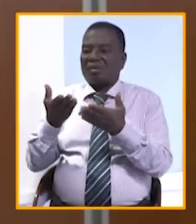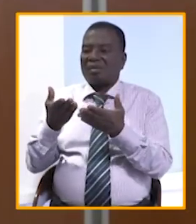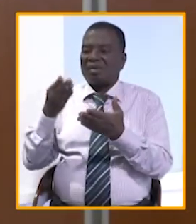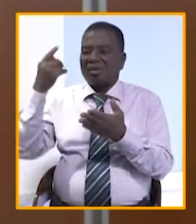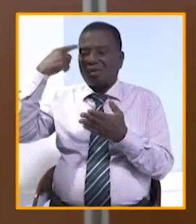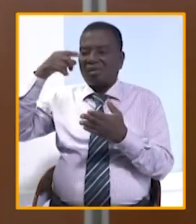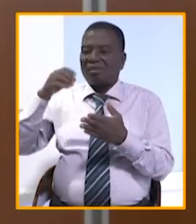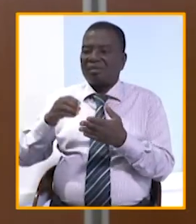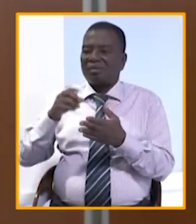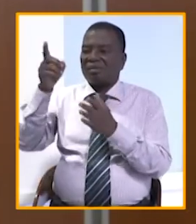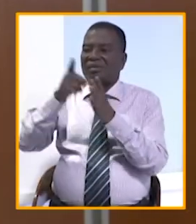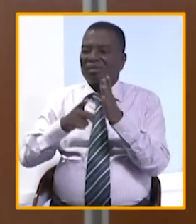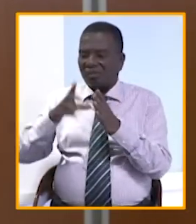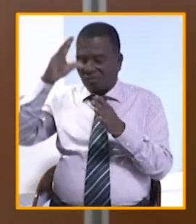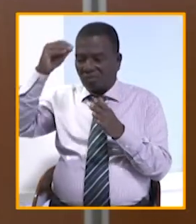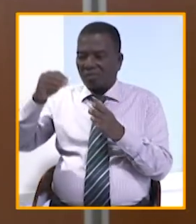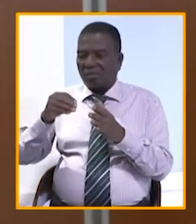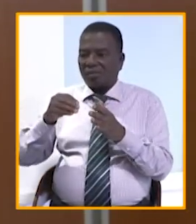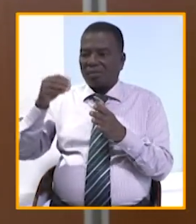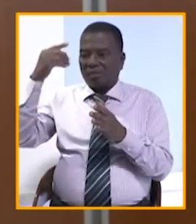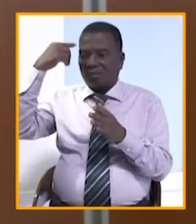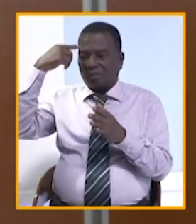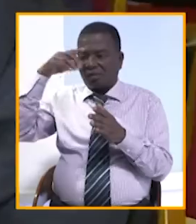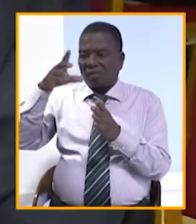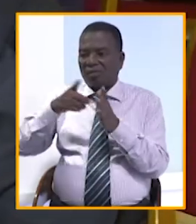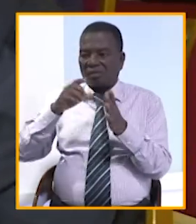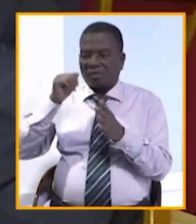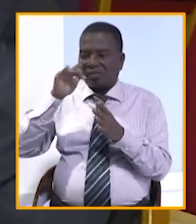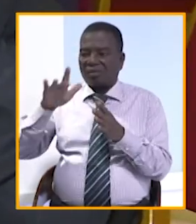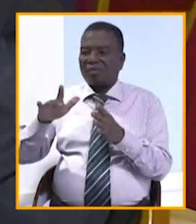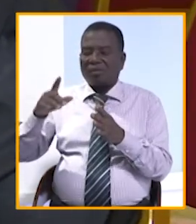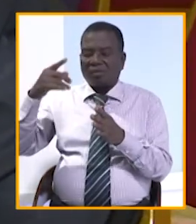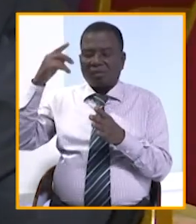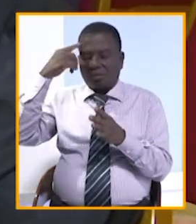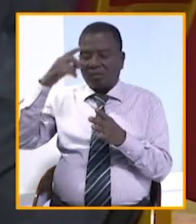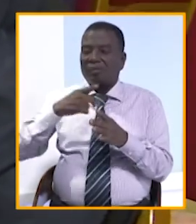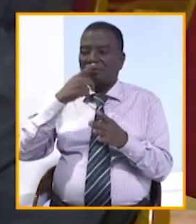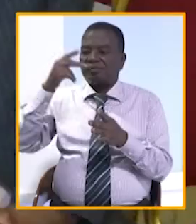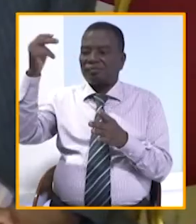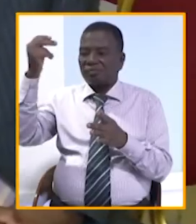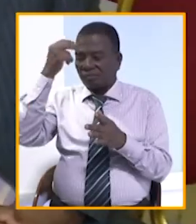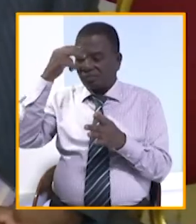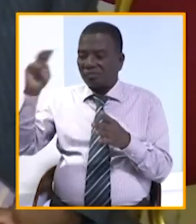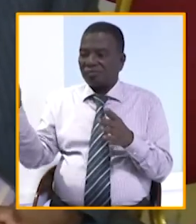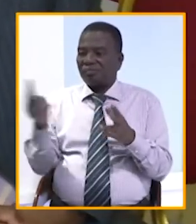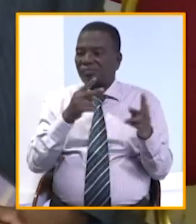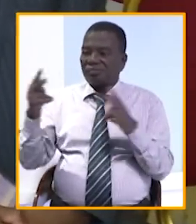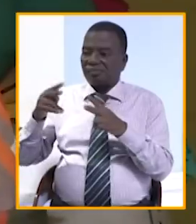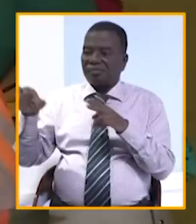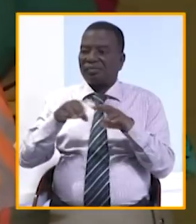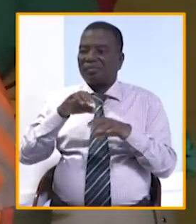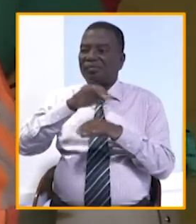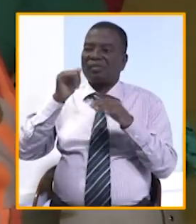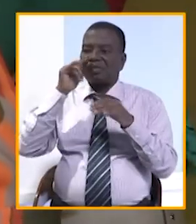s'engager pour les droits de l'homme, et particulièrement pour les droits des femmes et des enfants. Pour la tutelle, la problématique des violences faites aux femmes et aux